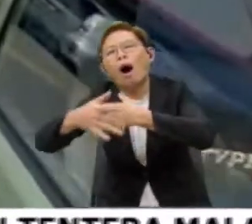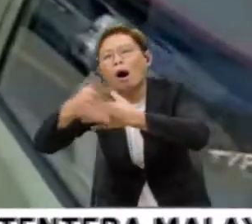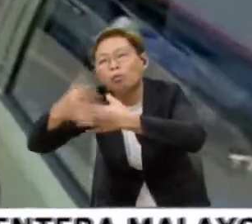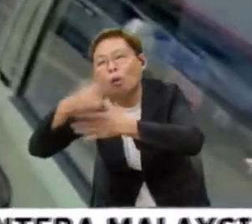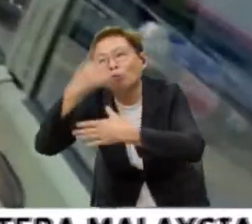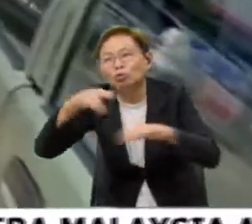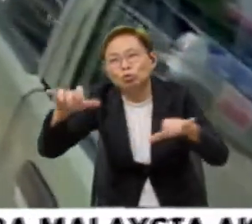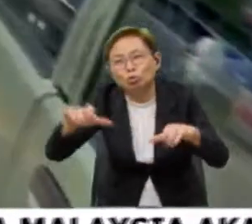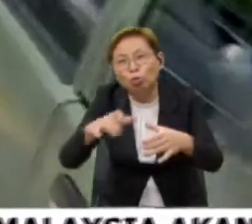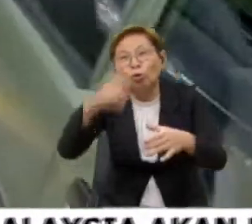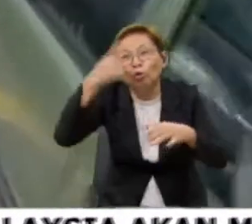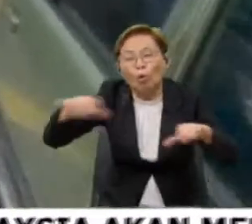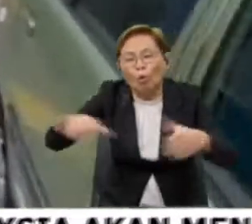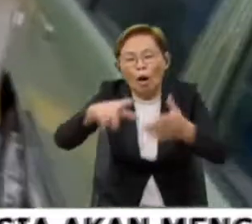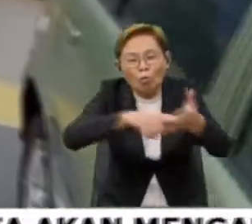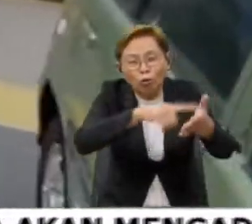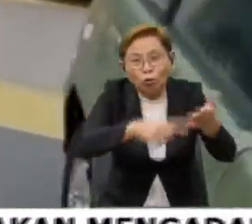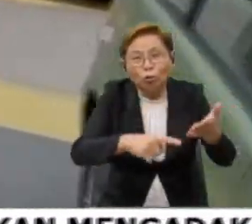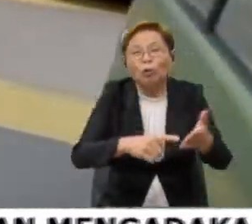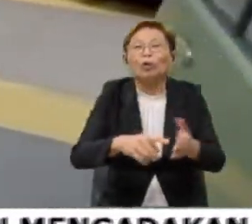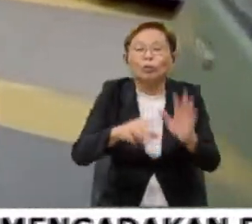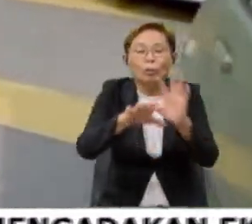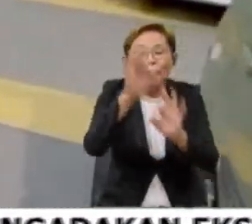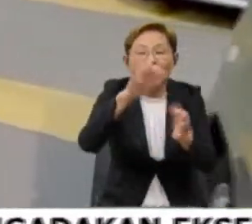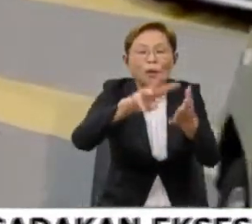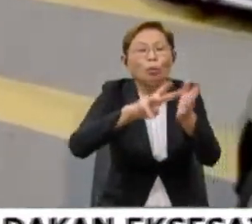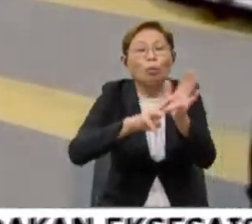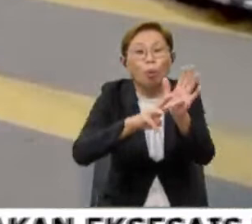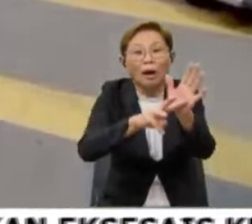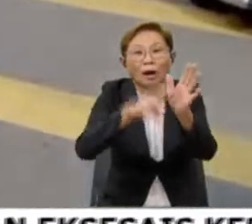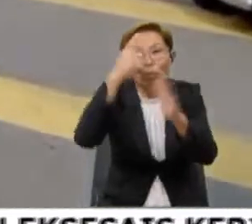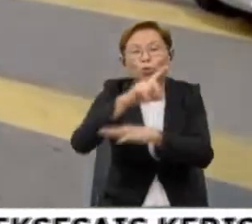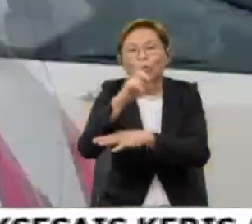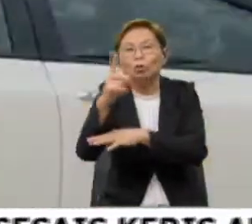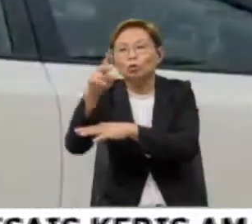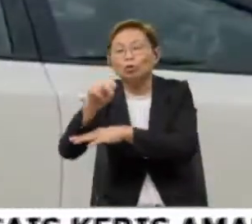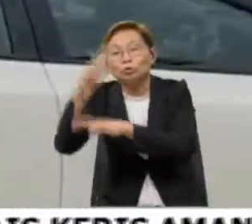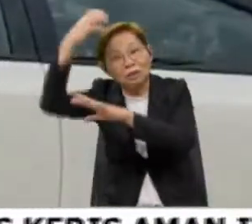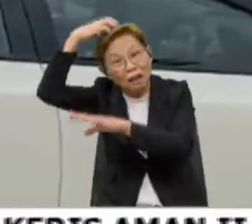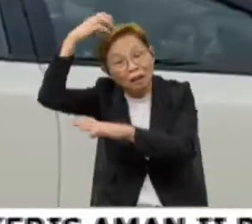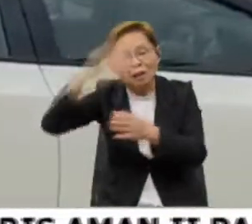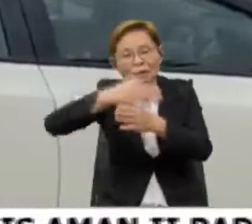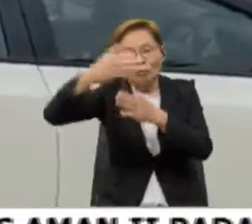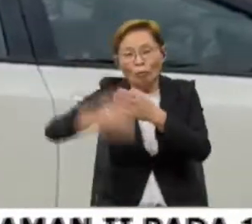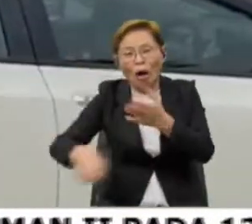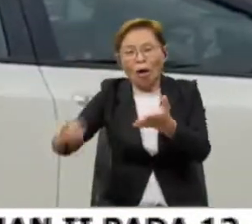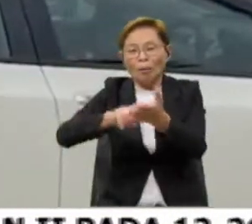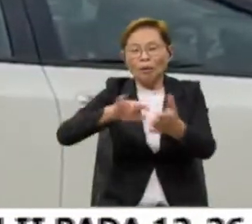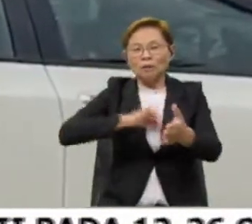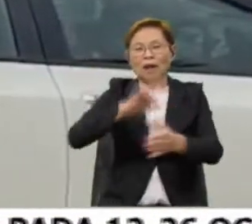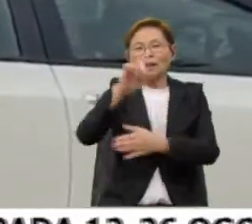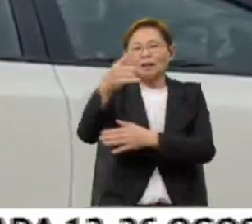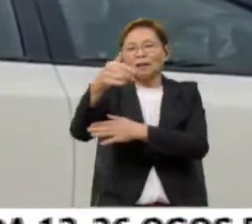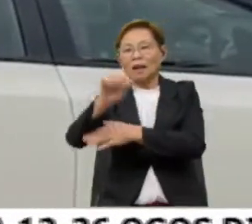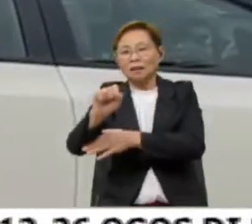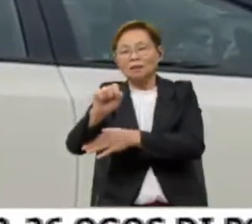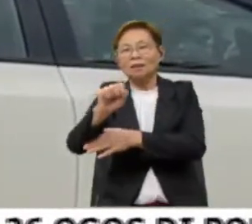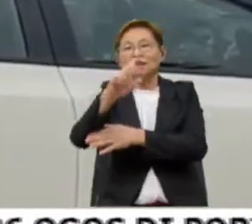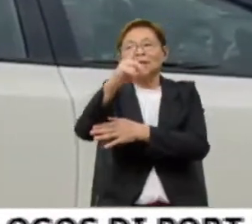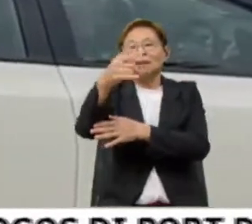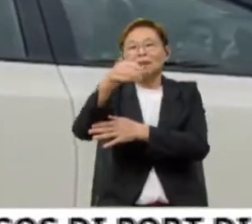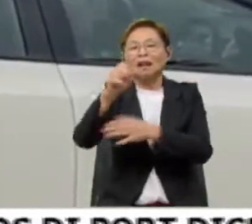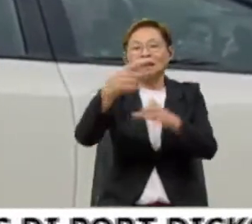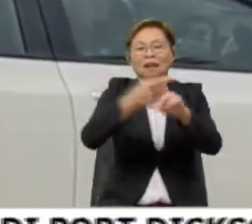tugas anda bagi memilih siapakah wakil anda dalam Dewan Negeri Selangor. Sekian dahulu laporan saya, Daski Shah Iwasamsyah